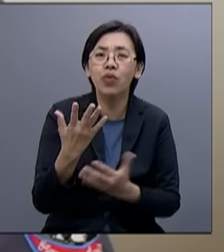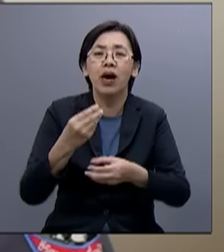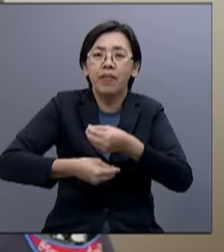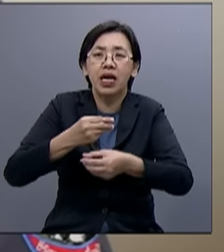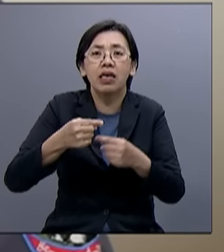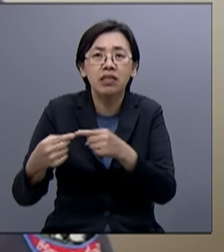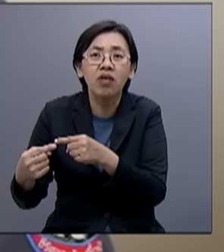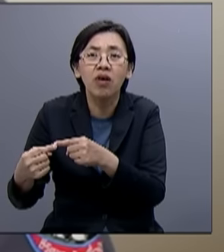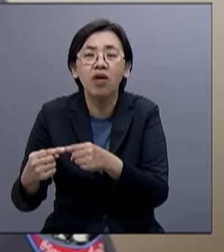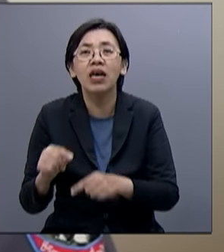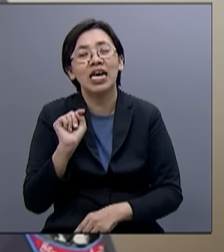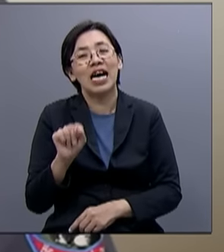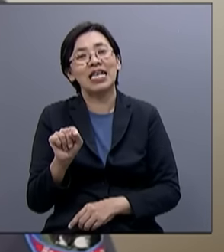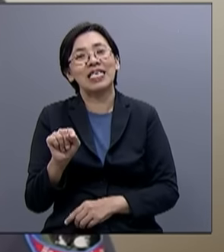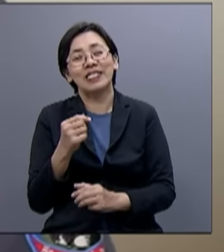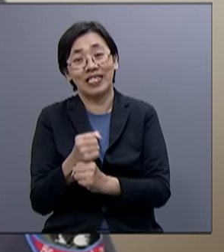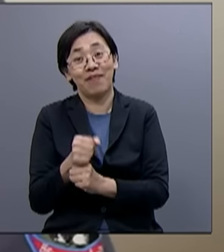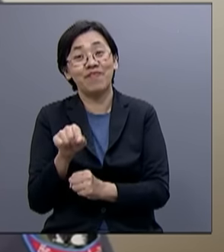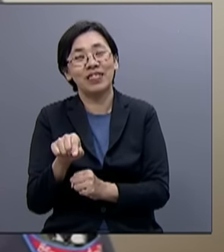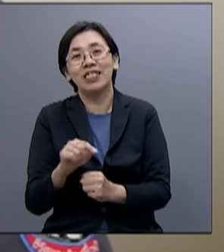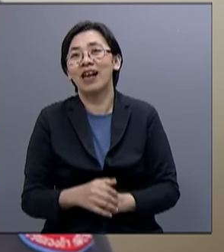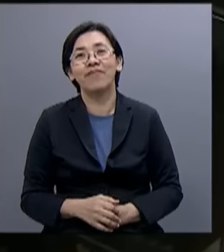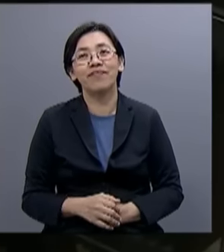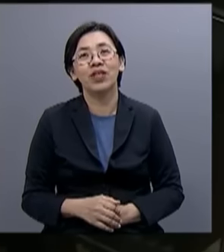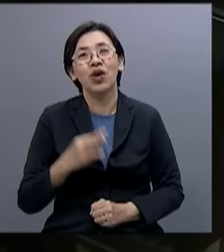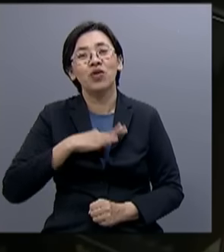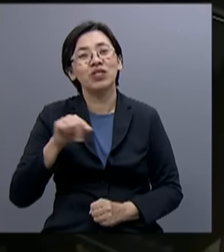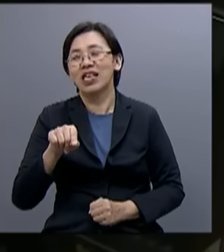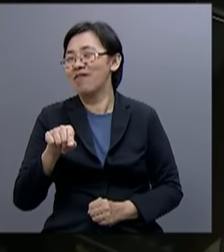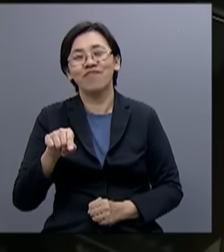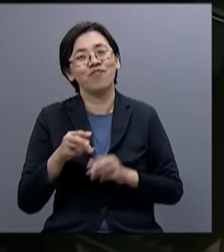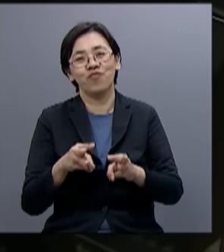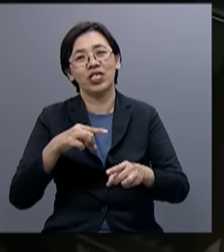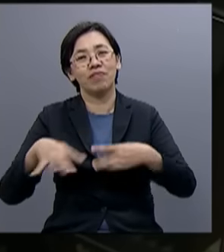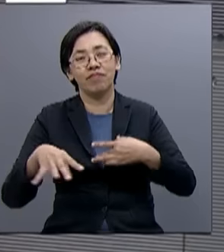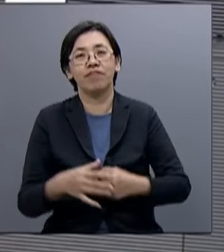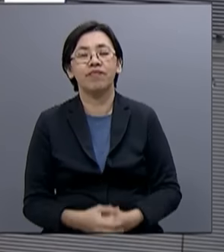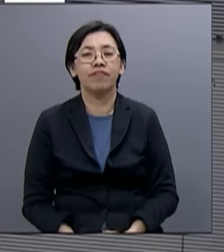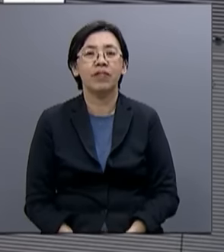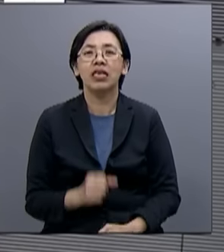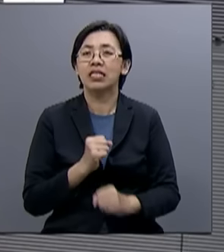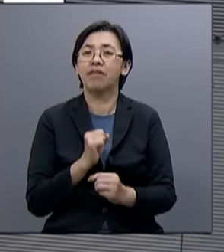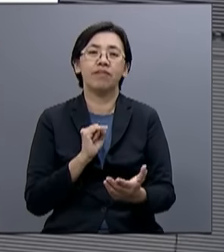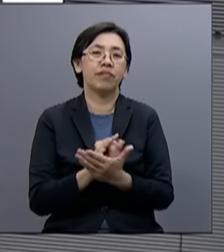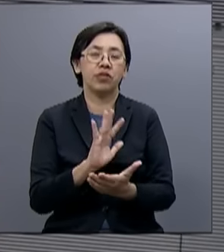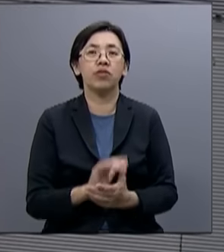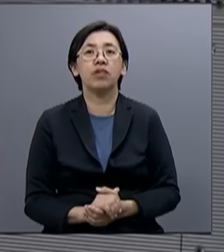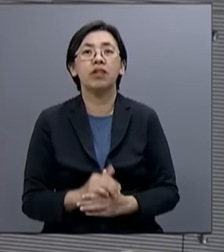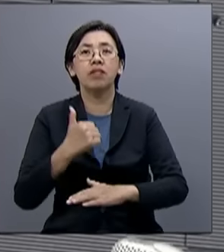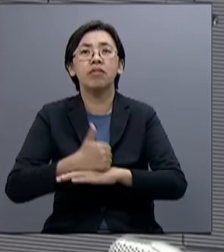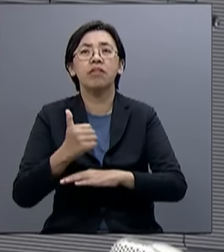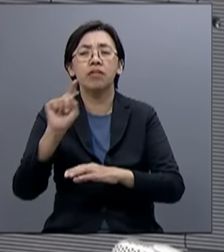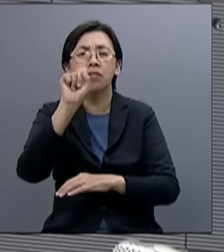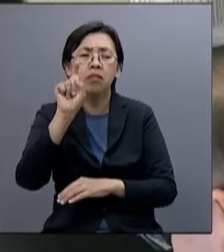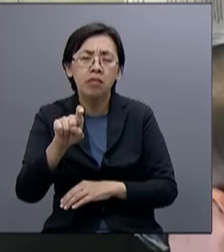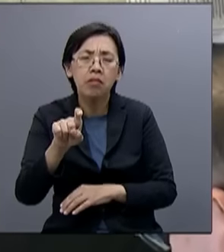่อแนวทางที่กำลงจับปิบติในทบราณ อัี้ไมถูกต้องก่อนหนานี้ทางพออ.ชัวัดยงกางขอสังเกต